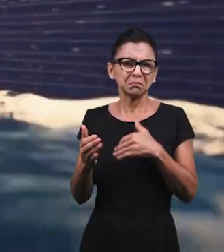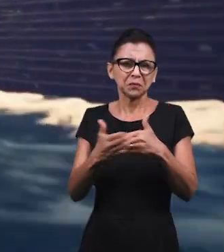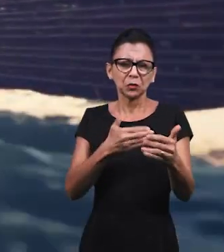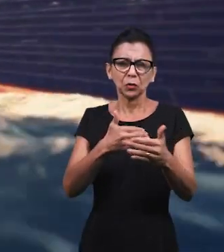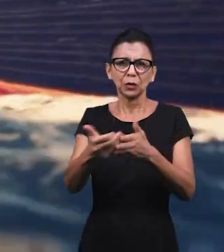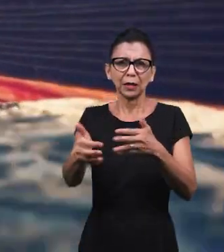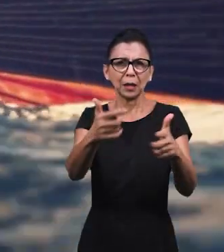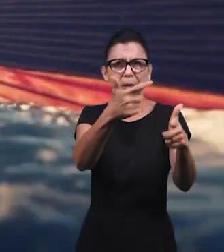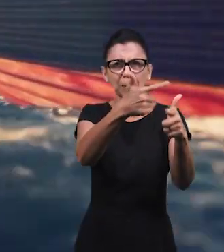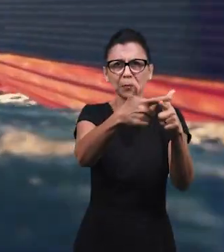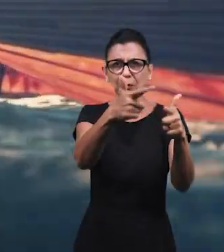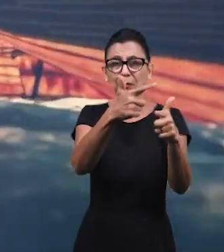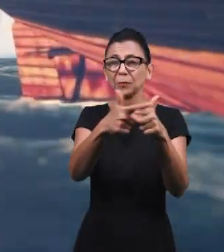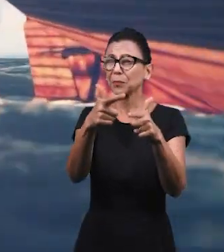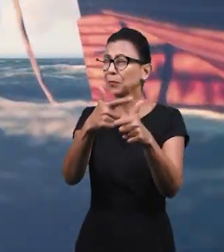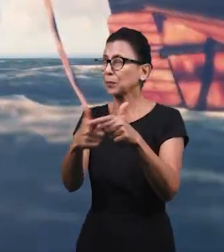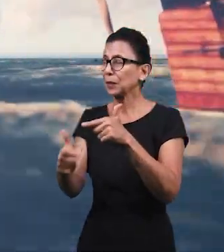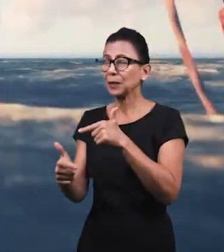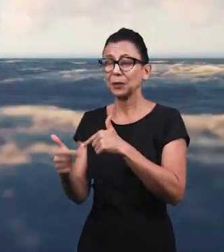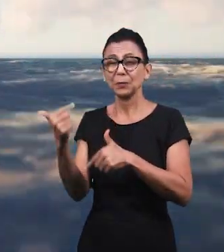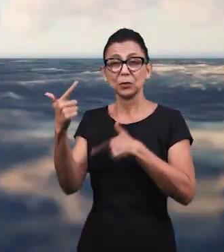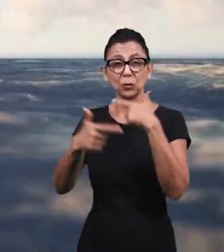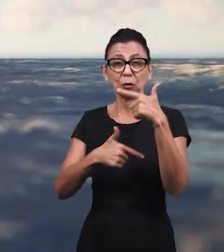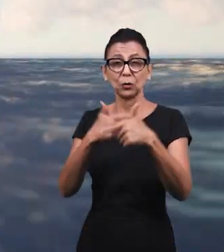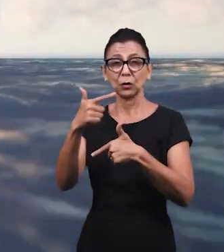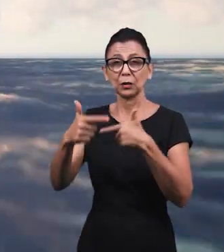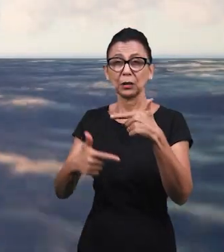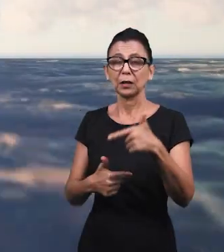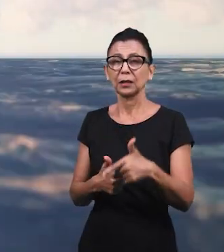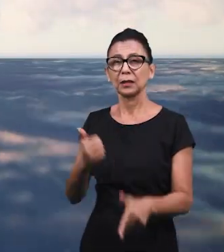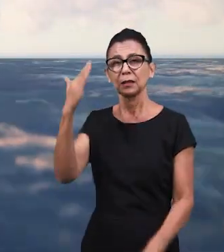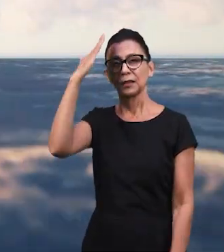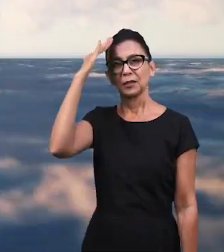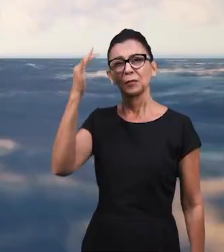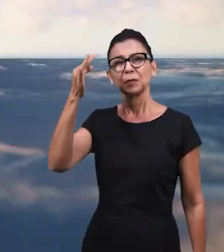и чтобы ты не дал мне узнать,